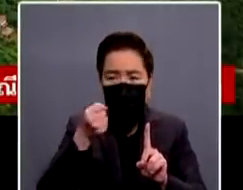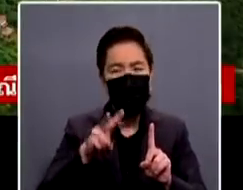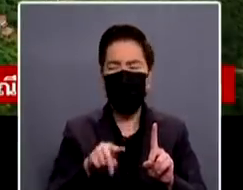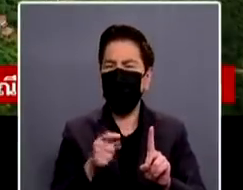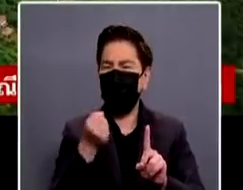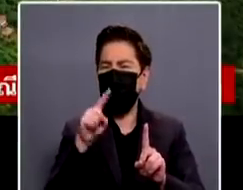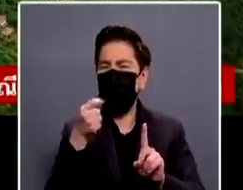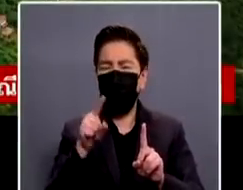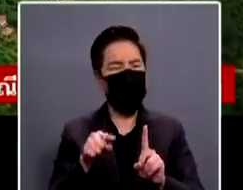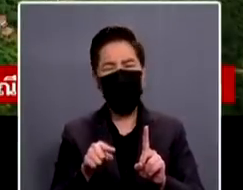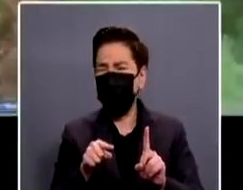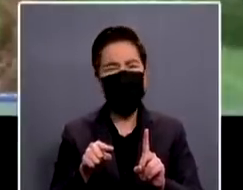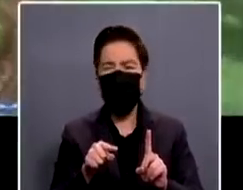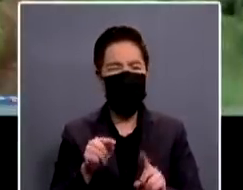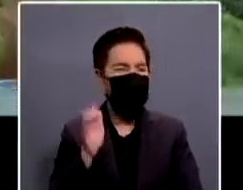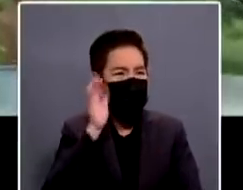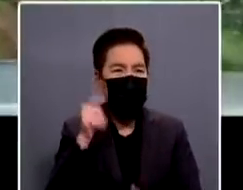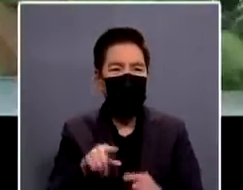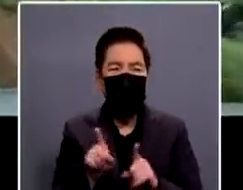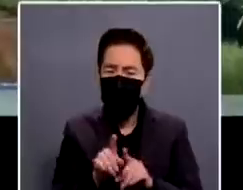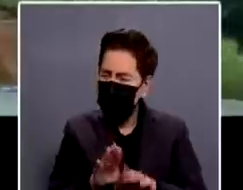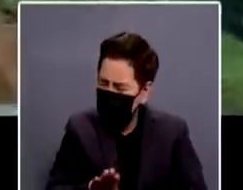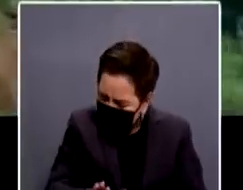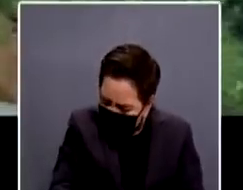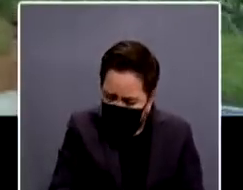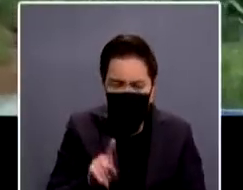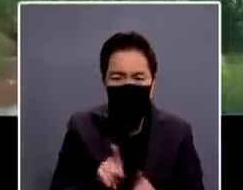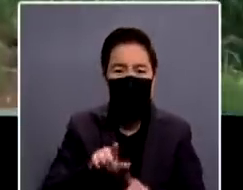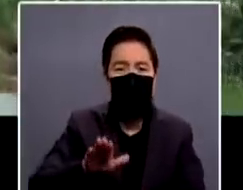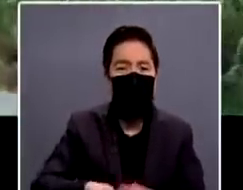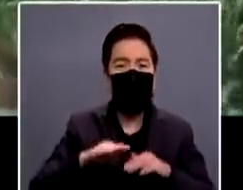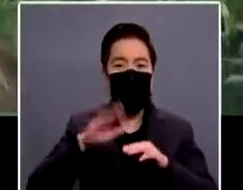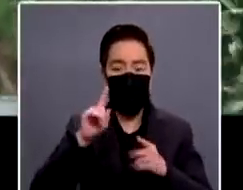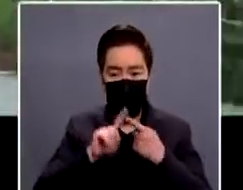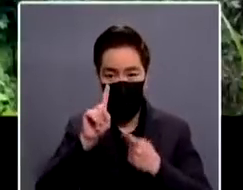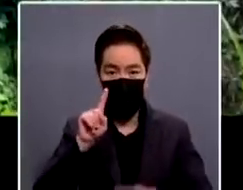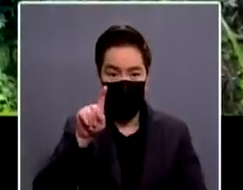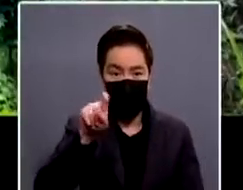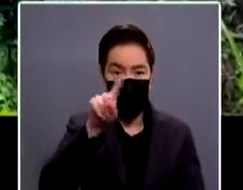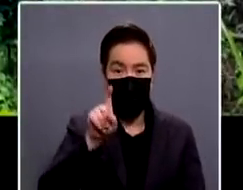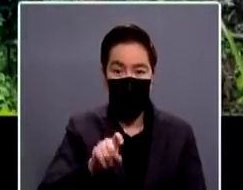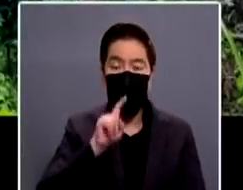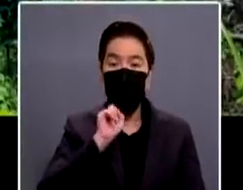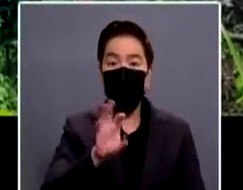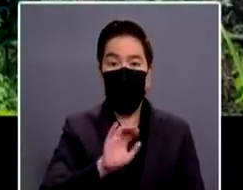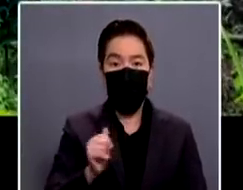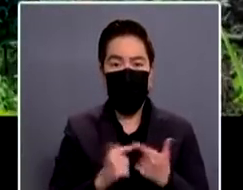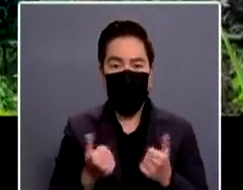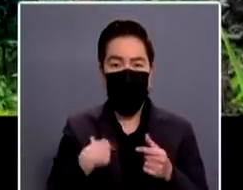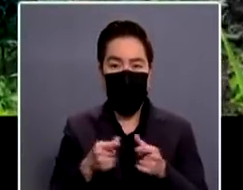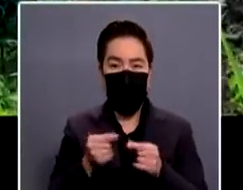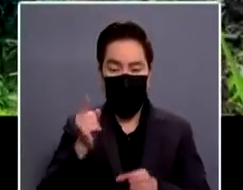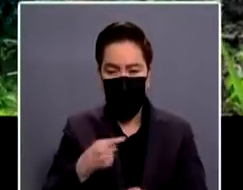าจะเป็นไปได ้มันก็เลยน่าสงสัยกันเข้าไปใหญ ่น้องยังเล็กเกินไปรวมถึงยังตั้งข้อสังเกตด้วยนะคะว่าข้อเท็จจ